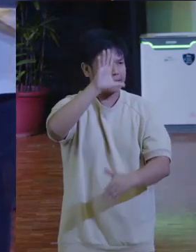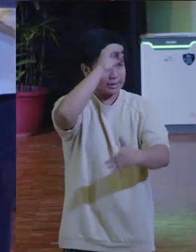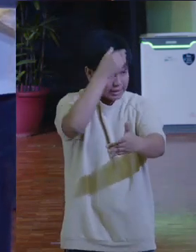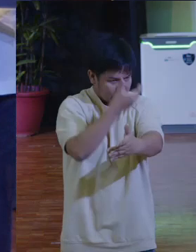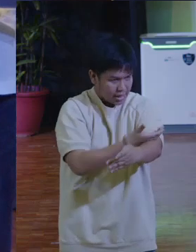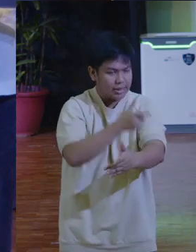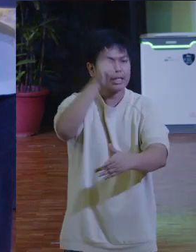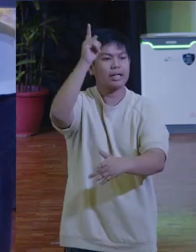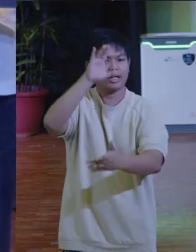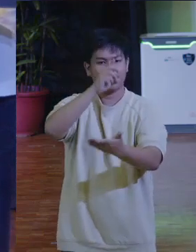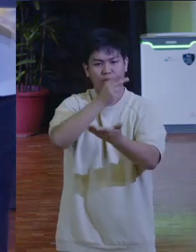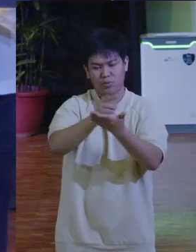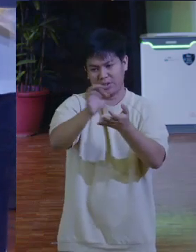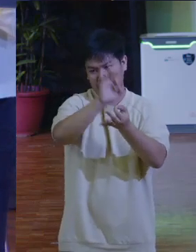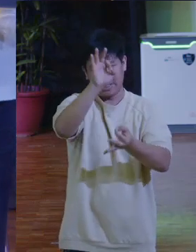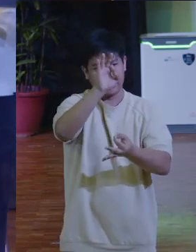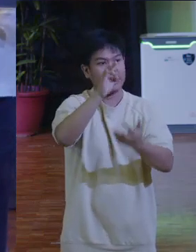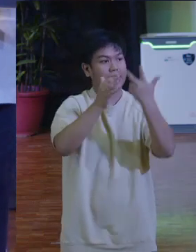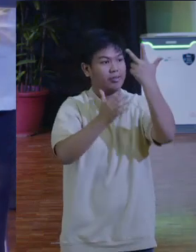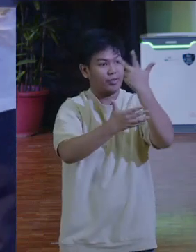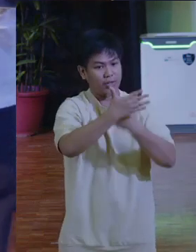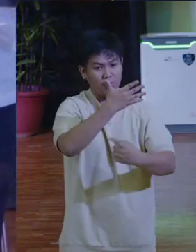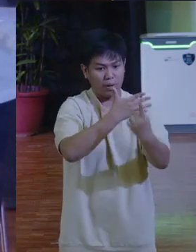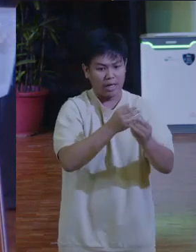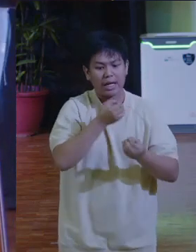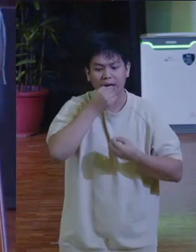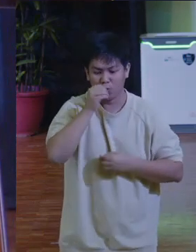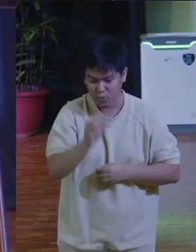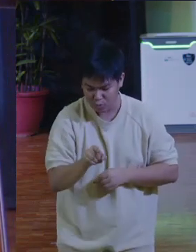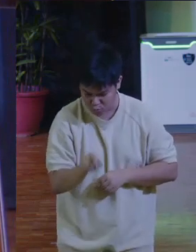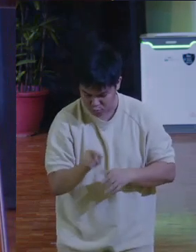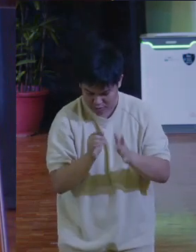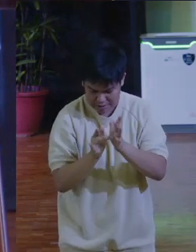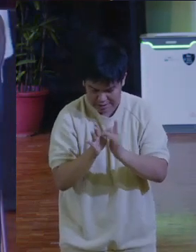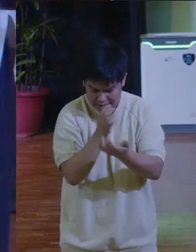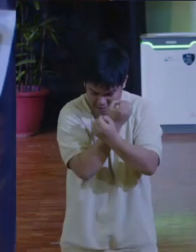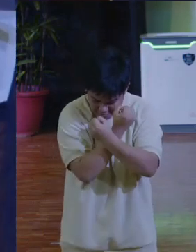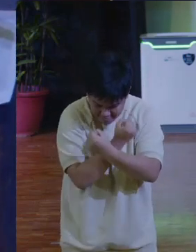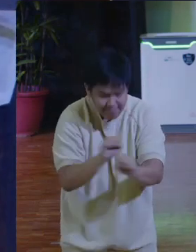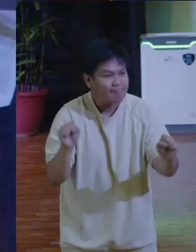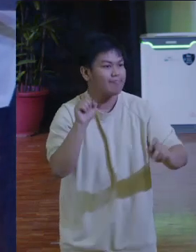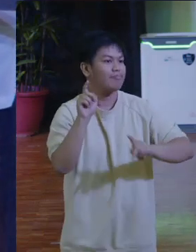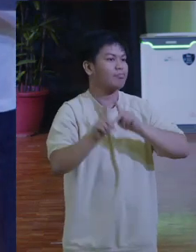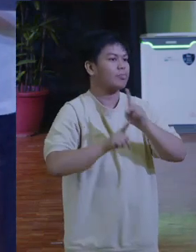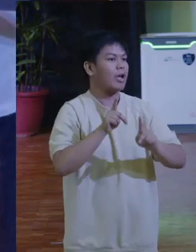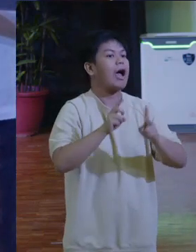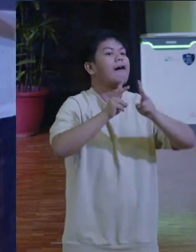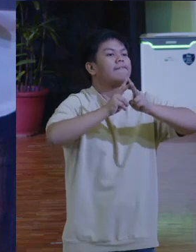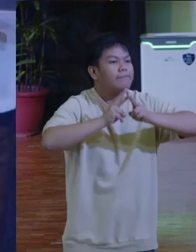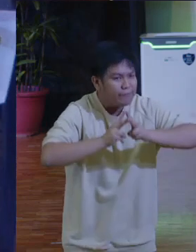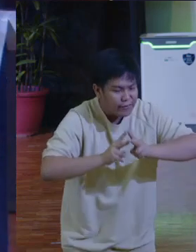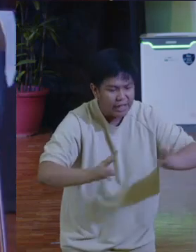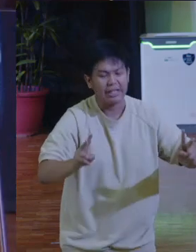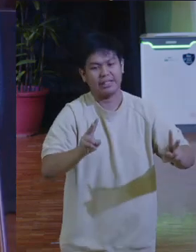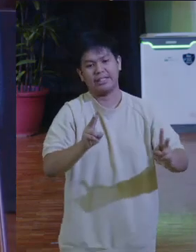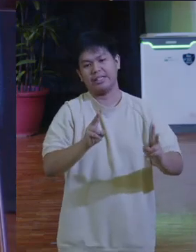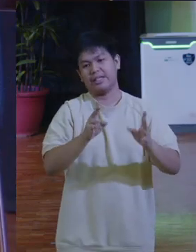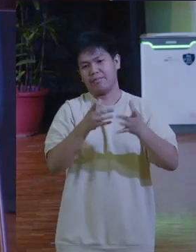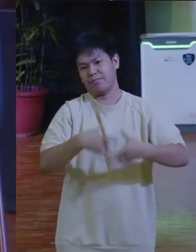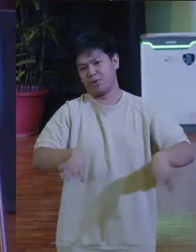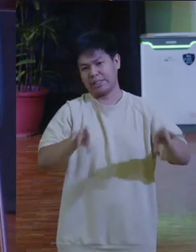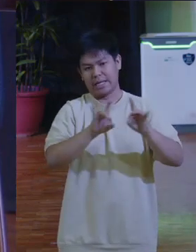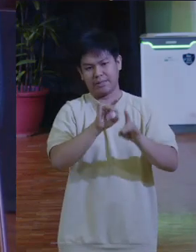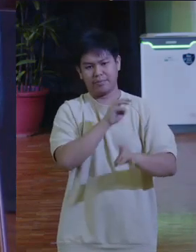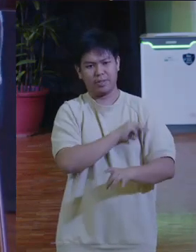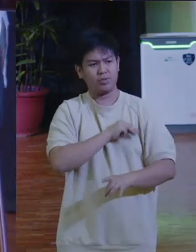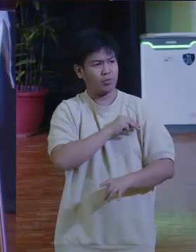at God the Holy Spirit. Napaka-importante po, therefore, ng assignment na ito.